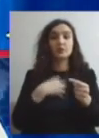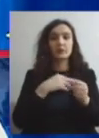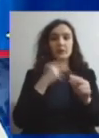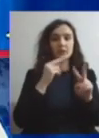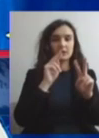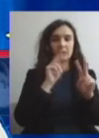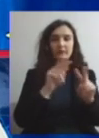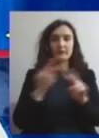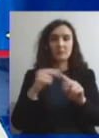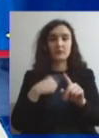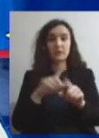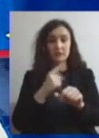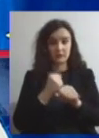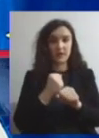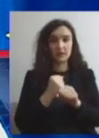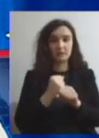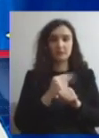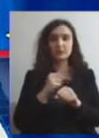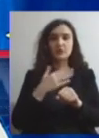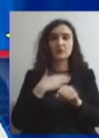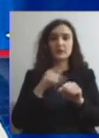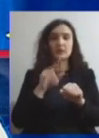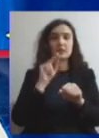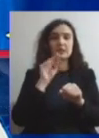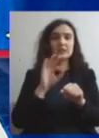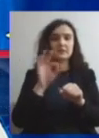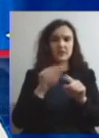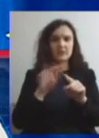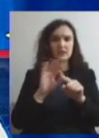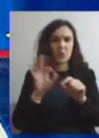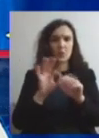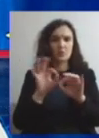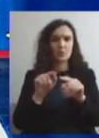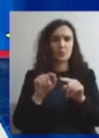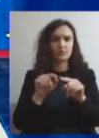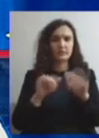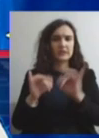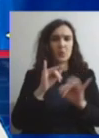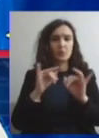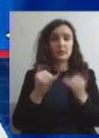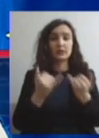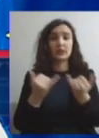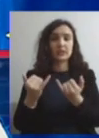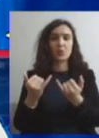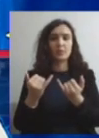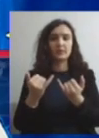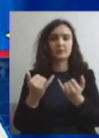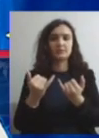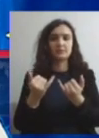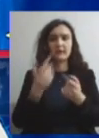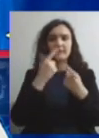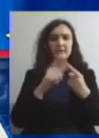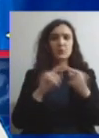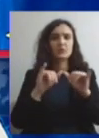ჩვენ ვაწარმოებთ და ჩვენ ამ რიცხვზეც მუდმივად ვსაუბრობთ, ვინაიდან დღესდღეობით ვირუსის